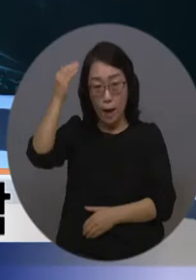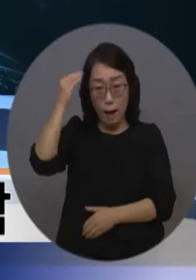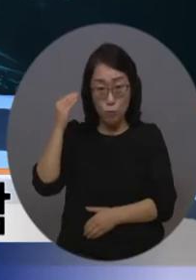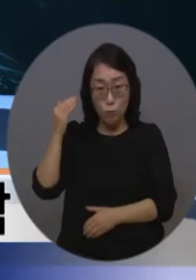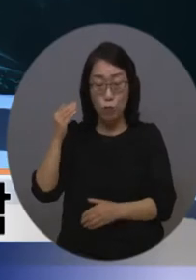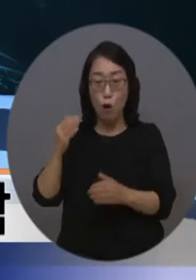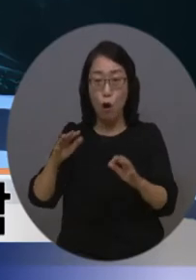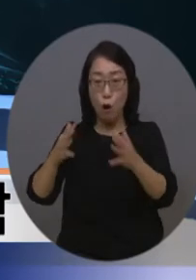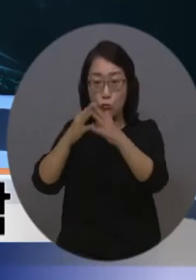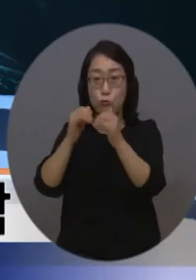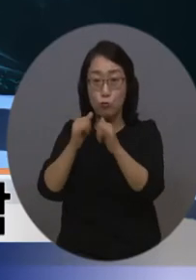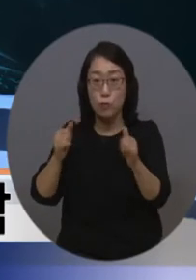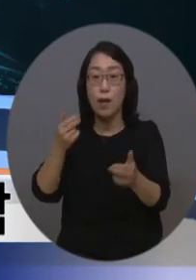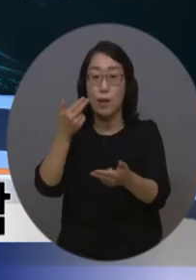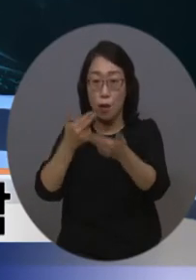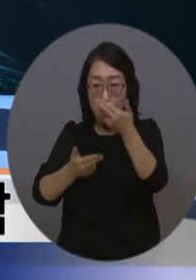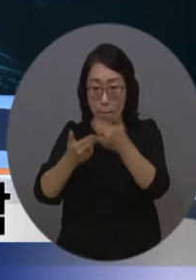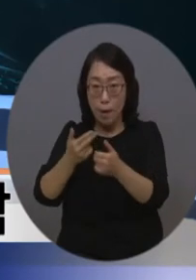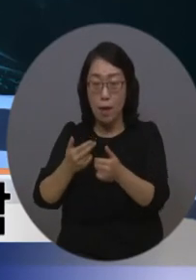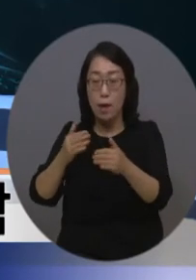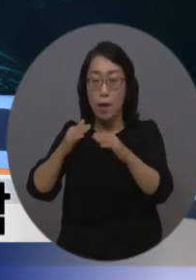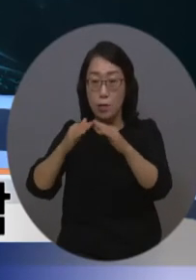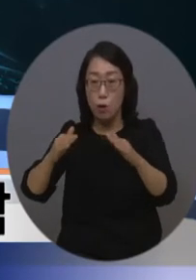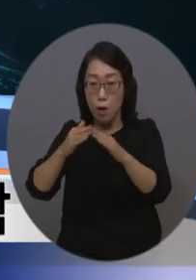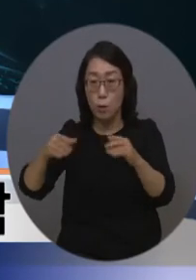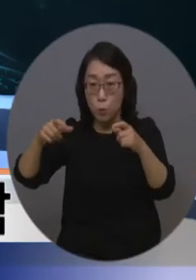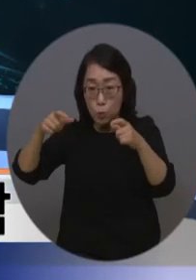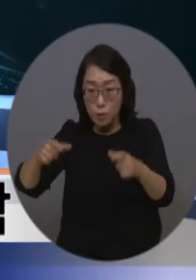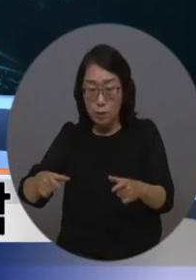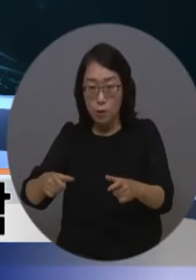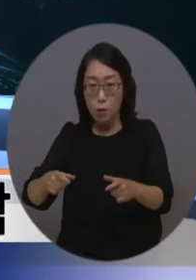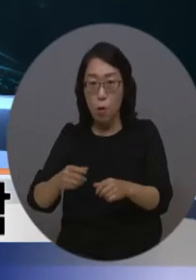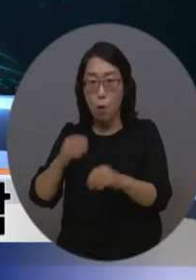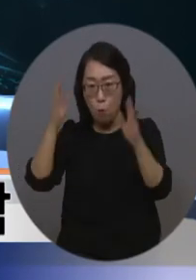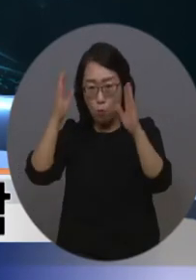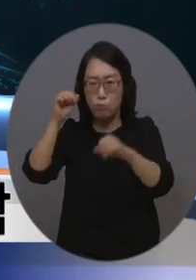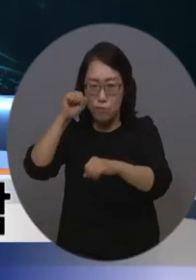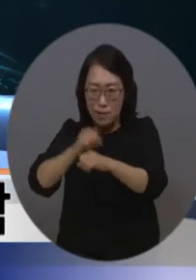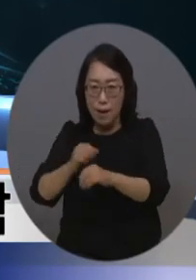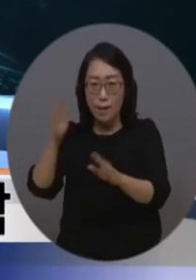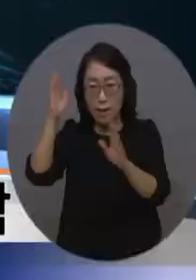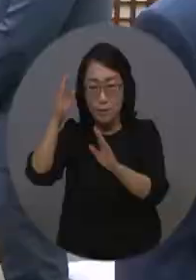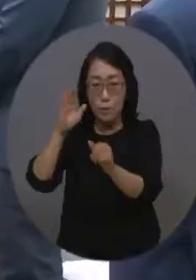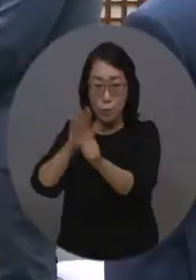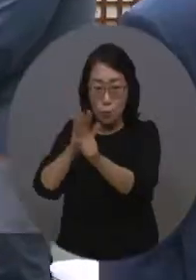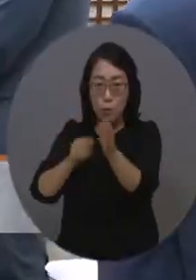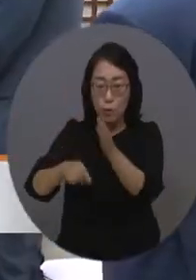대한건축사협회가 전남의 우수한 인재들을 위한 장학금 기부로 온정을 전했습니다.